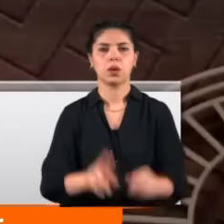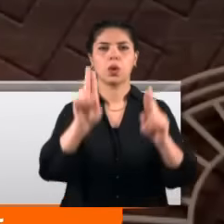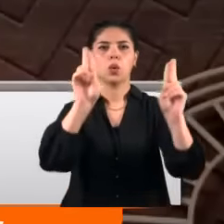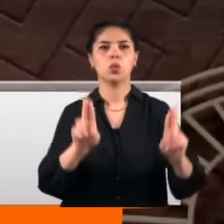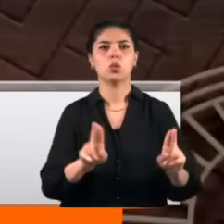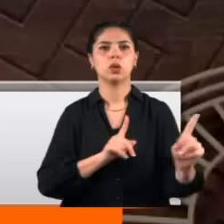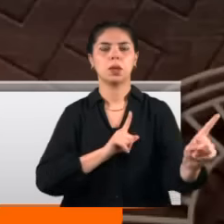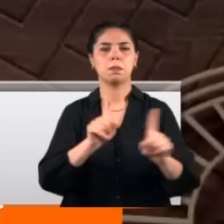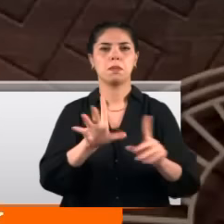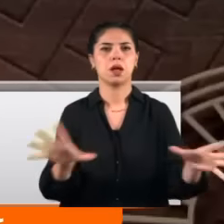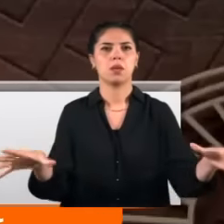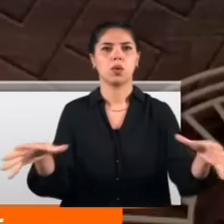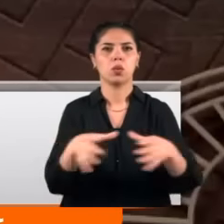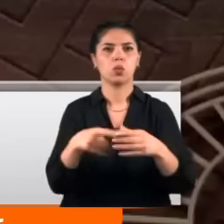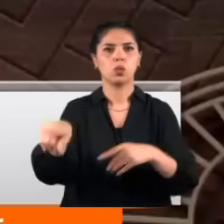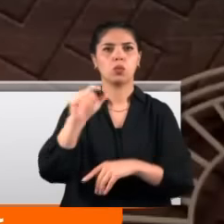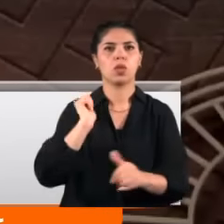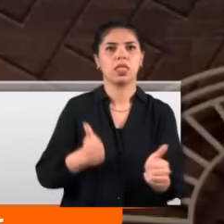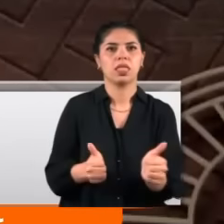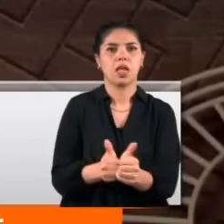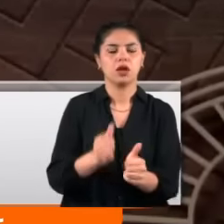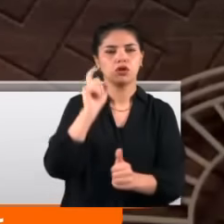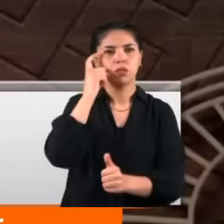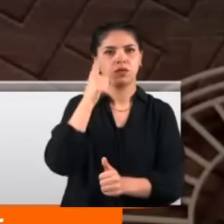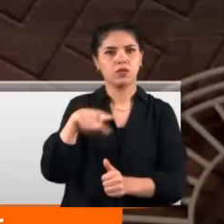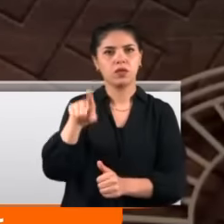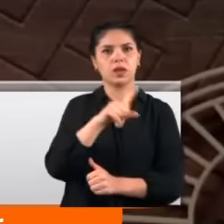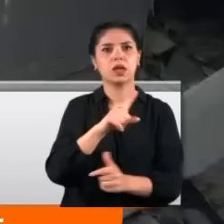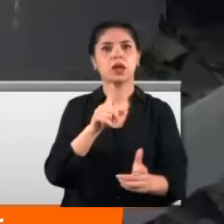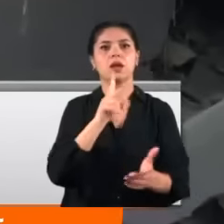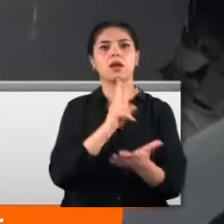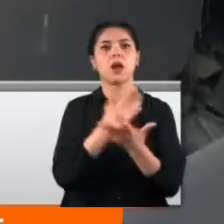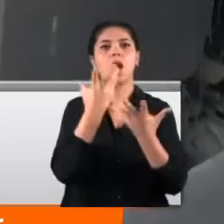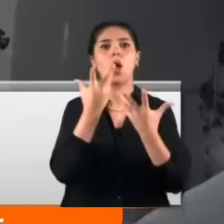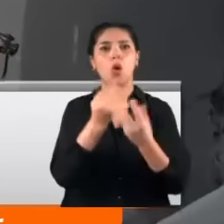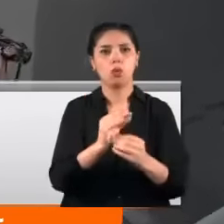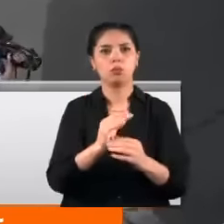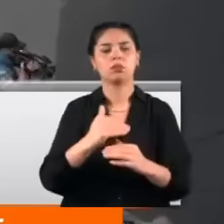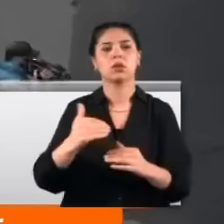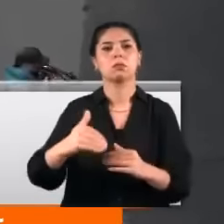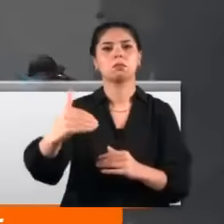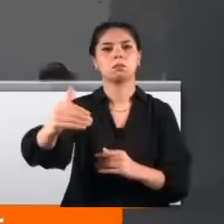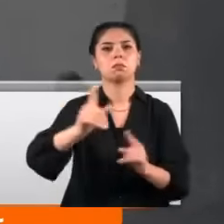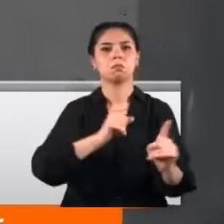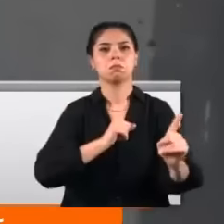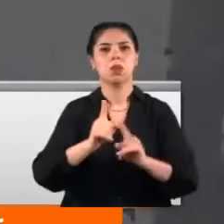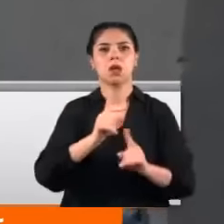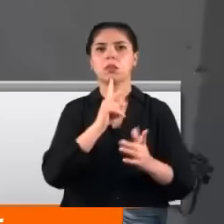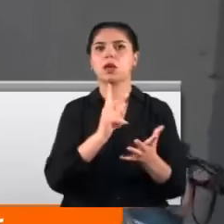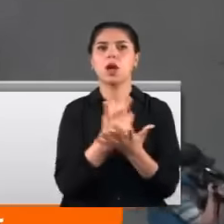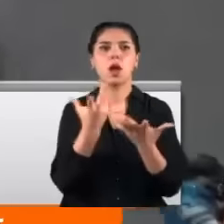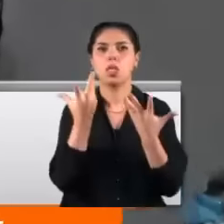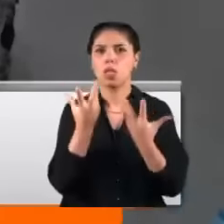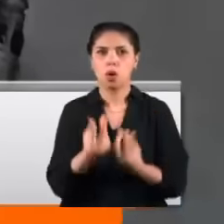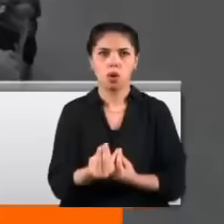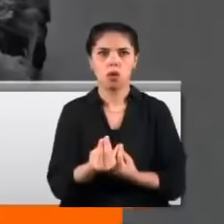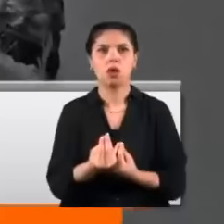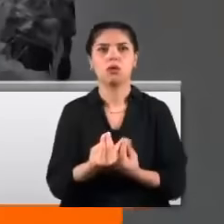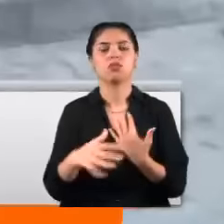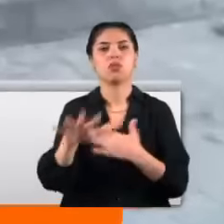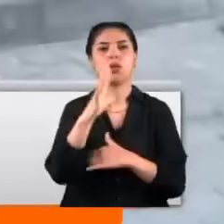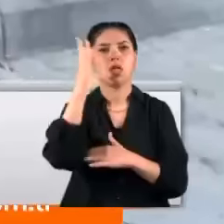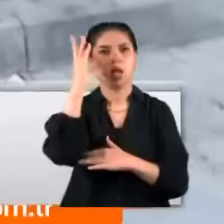Uluslararası Adalet Divanı'nın danışma görüşleri bağlayıcı olmasa da, İlerideki davalarda ne yönde karar verebileceğini